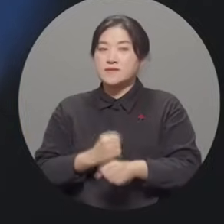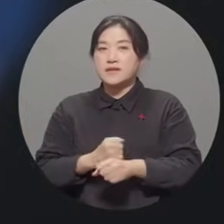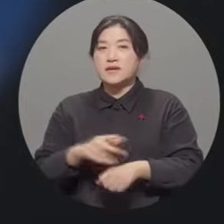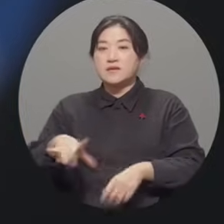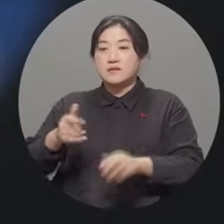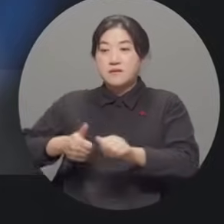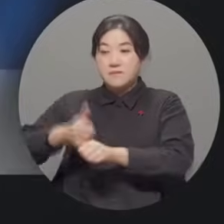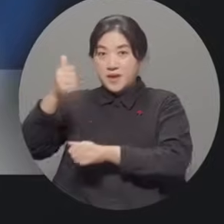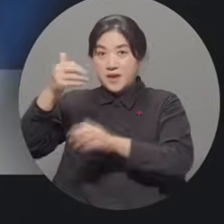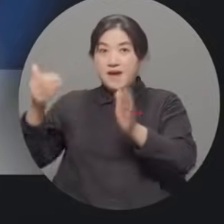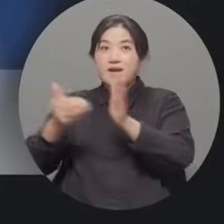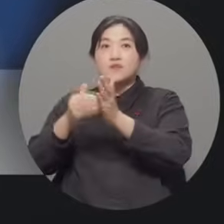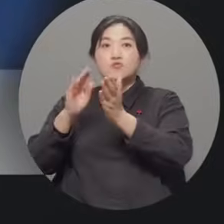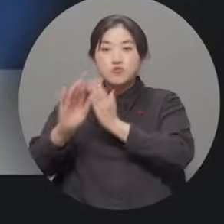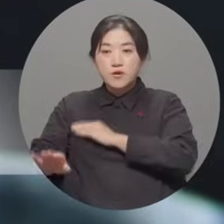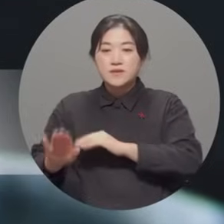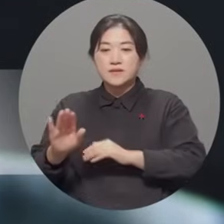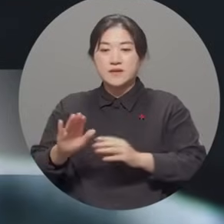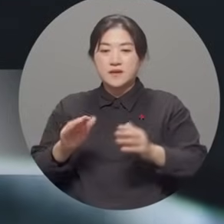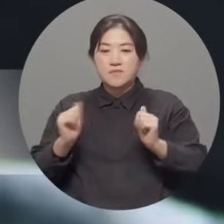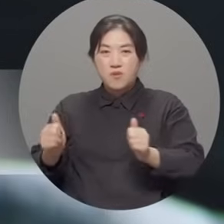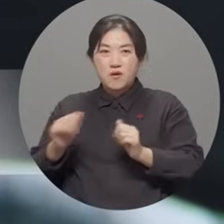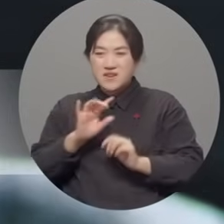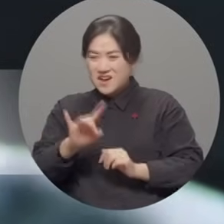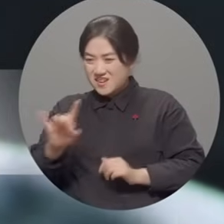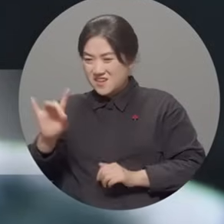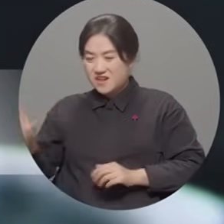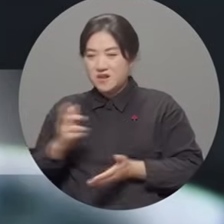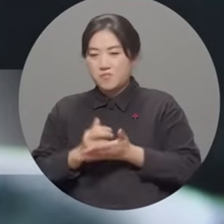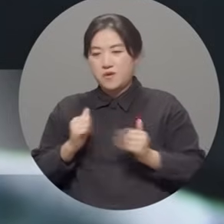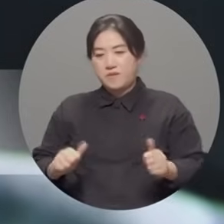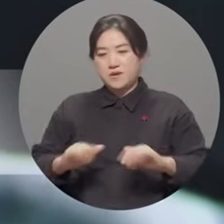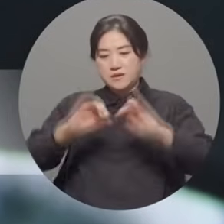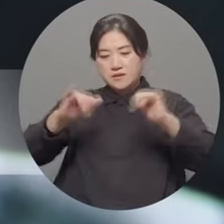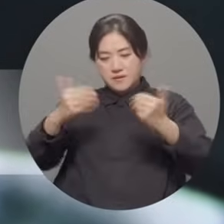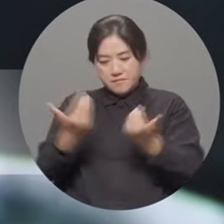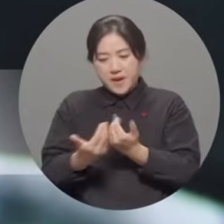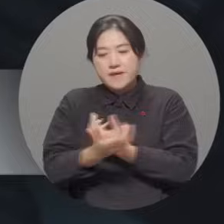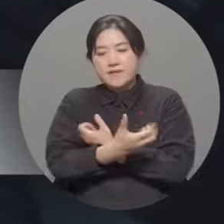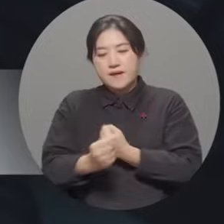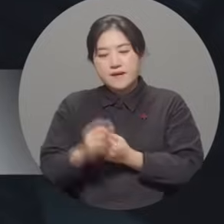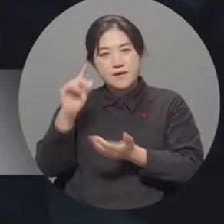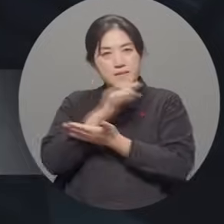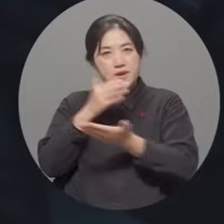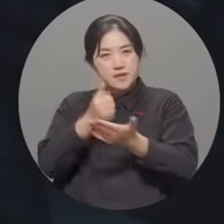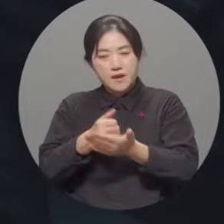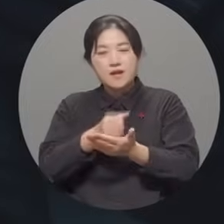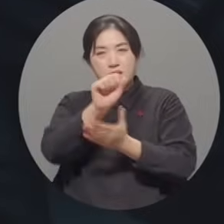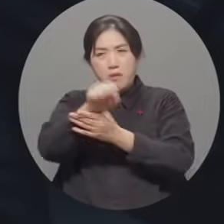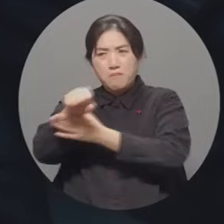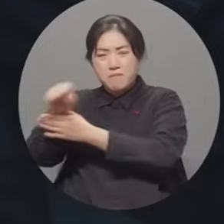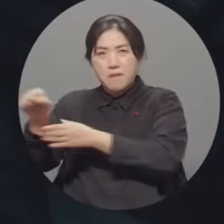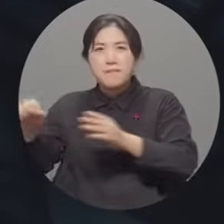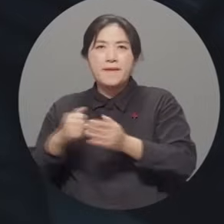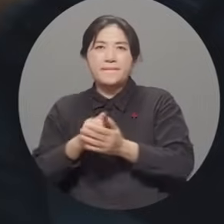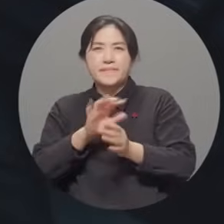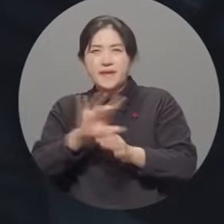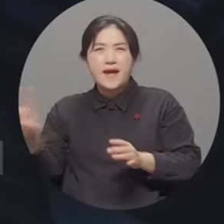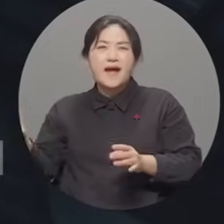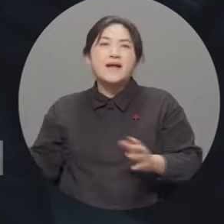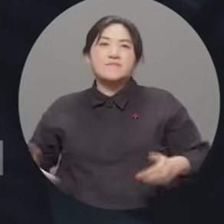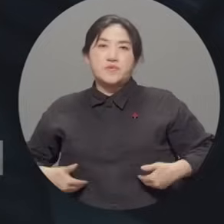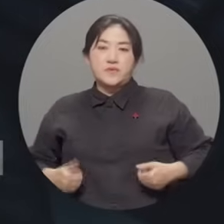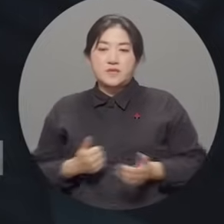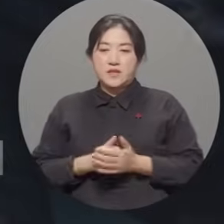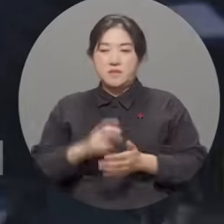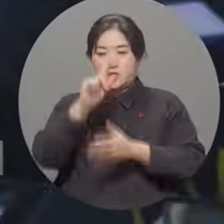사례가 나온 이후에도 사안마다 법원에서 반사회적 계약이라는 판단을 일일이 받아야 합니다. 정부는 판례